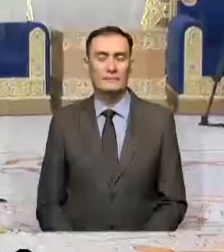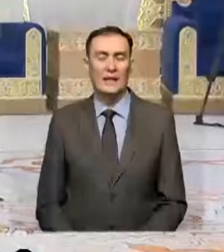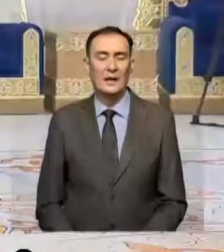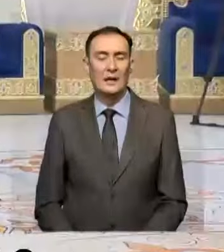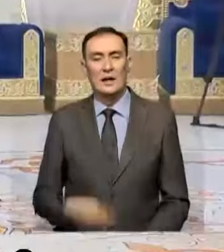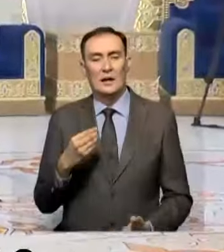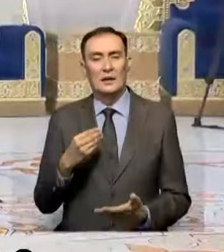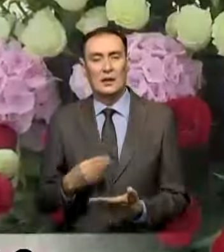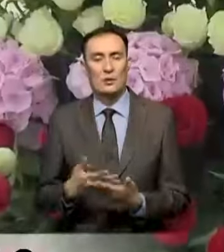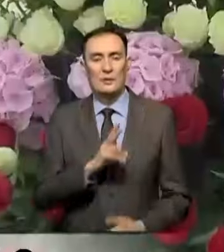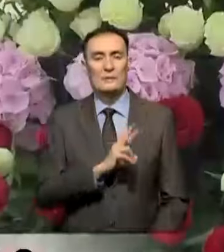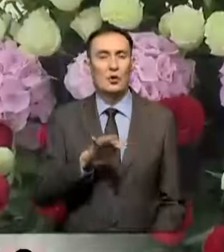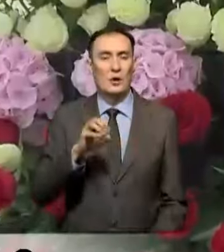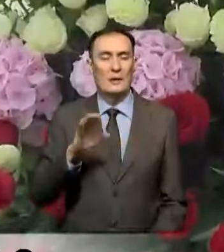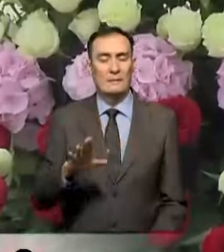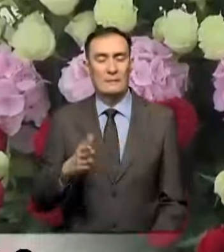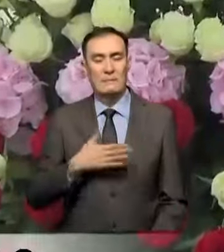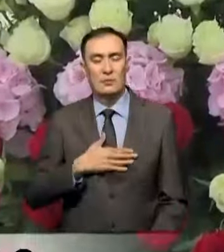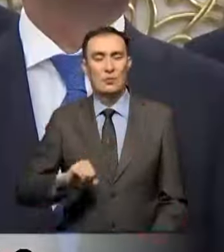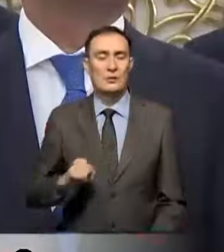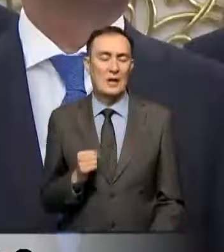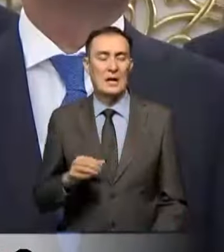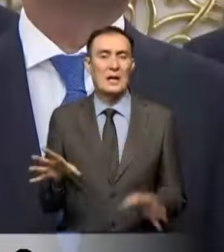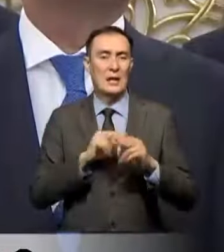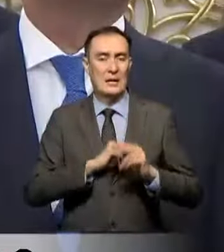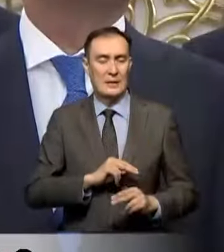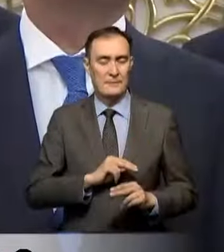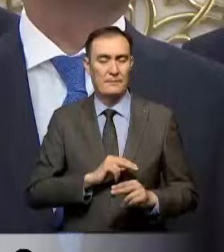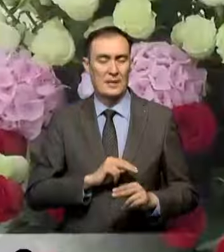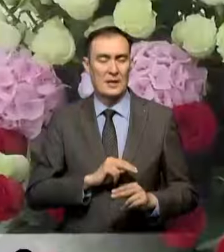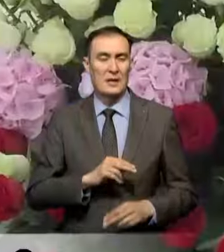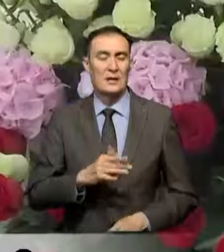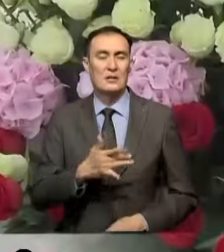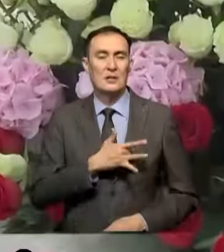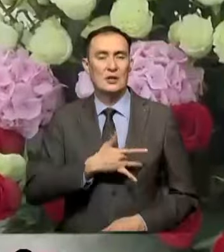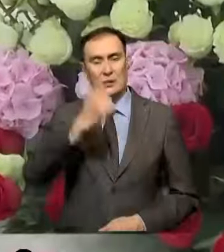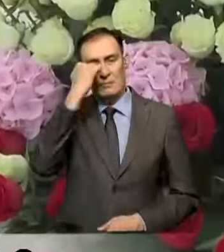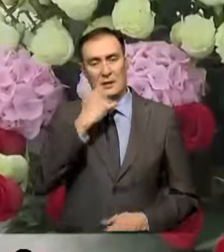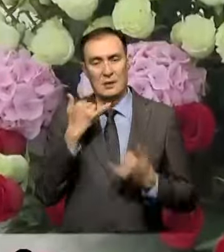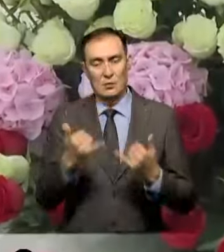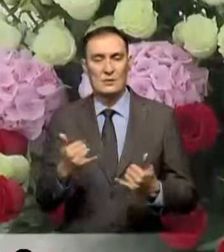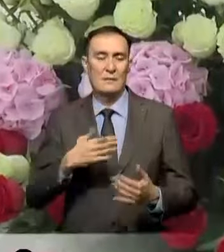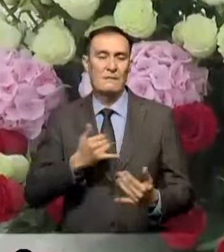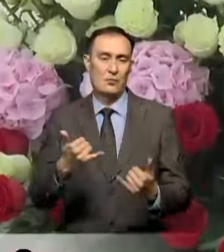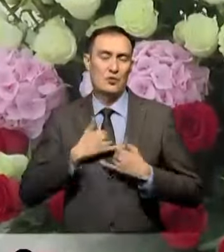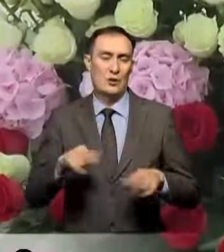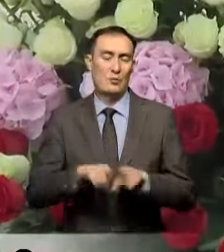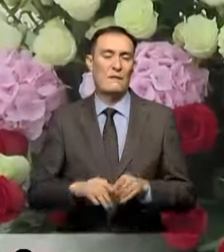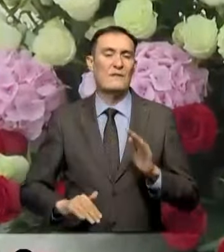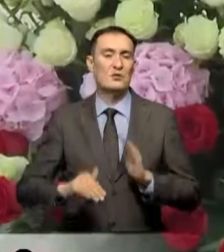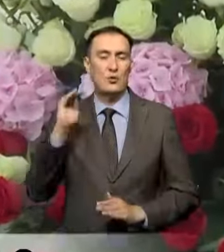Дорогой Касым-Жомарт Кемелевич, дорогие друзья, уважаемые коллеги, сердечно благодарю за вручение мне